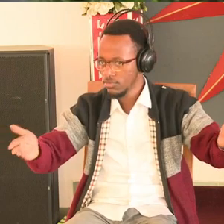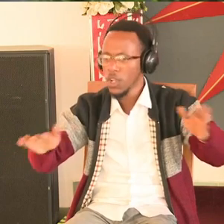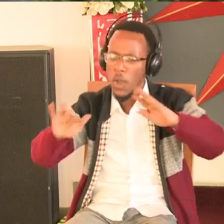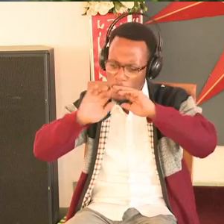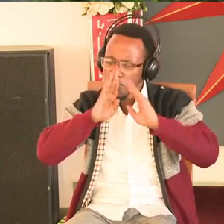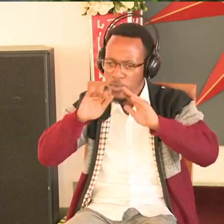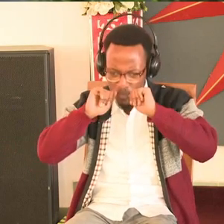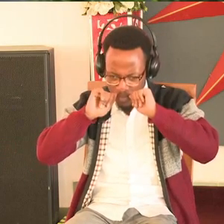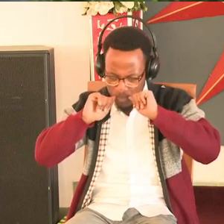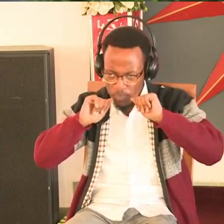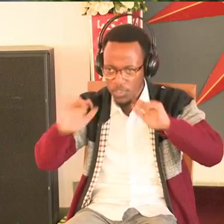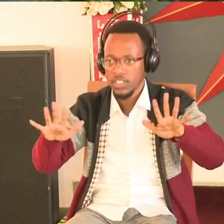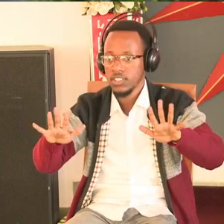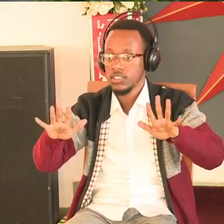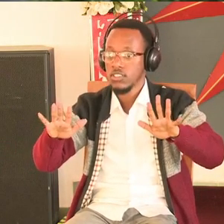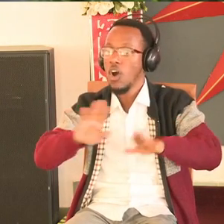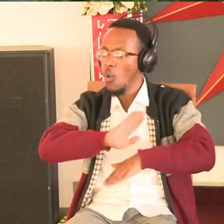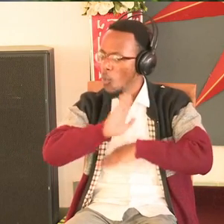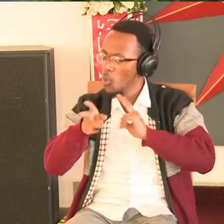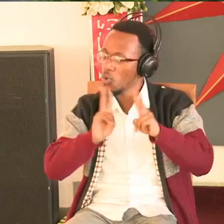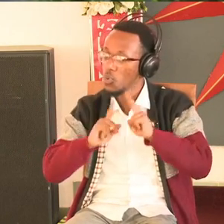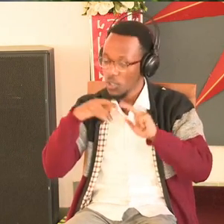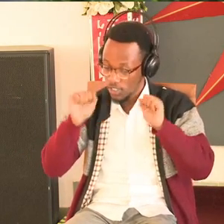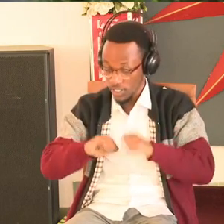mwebwe mushobora kwizera